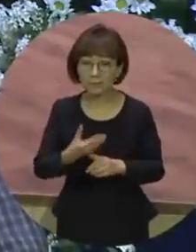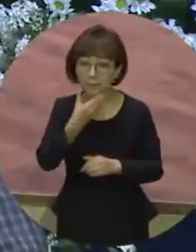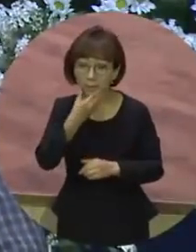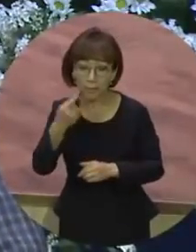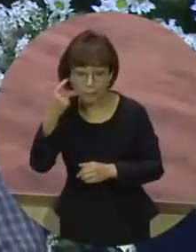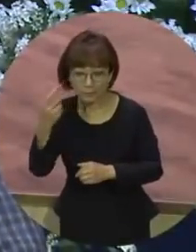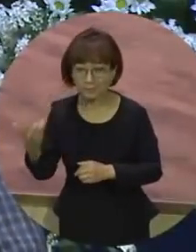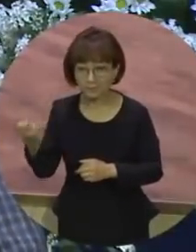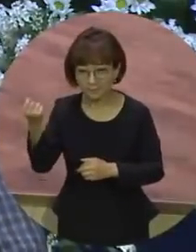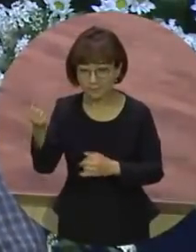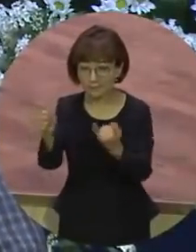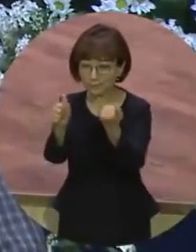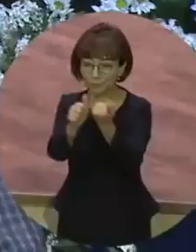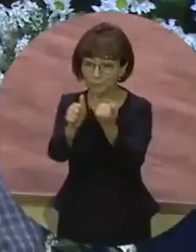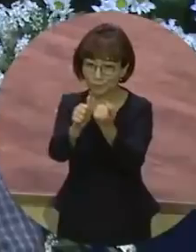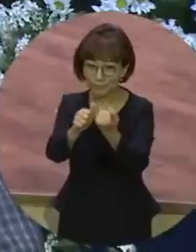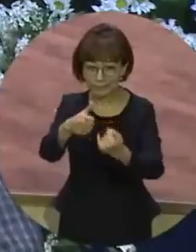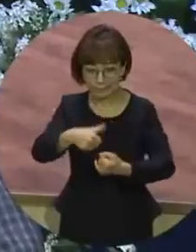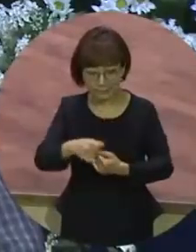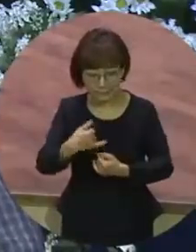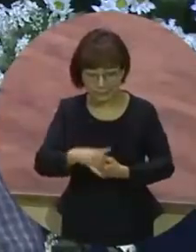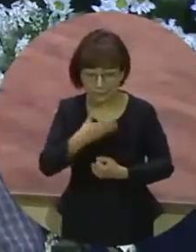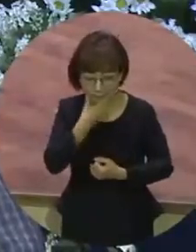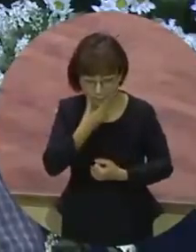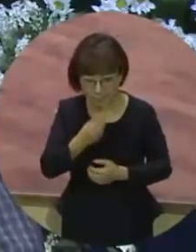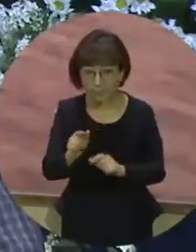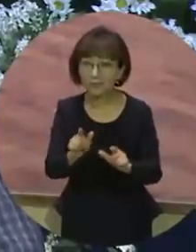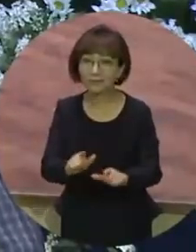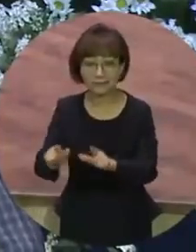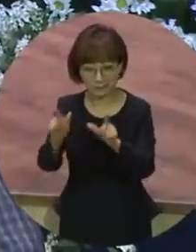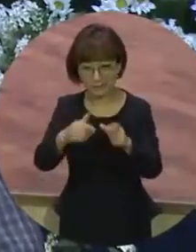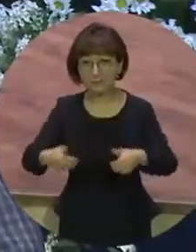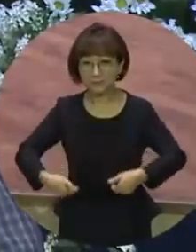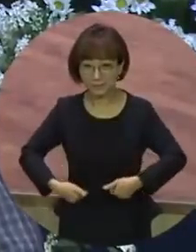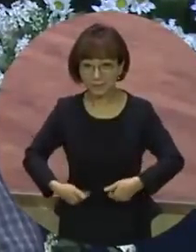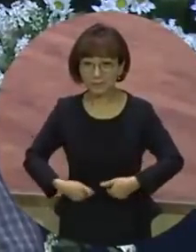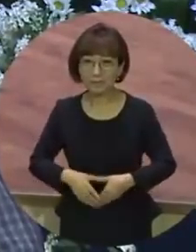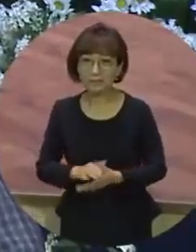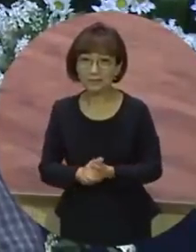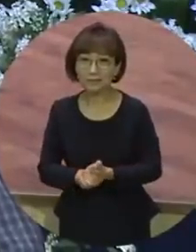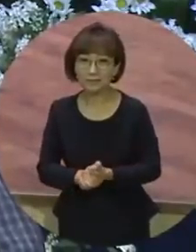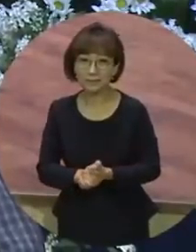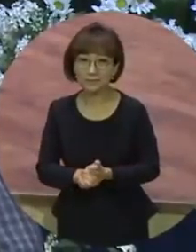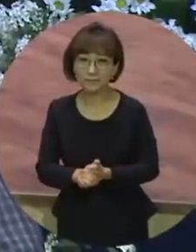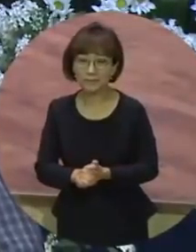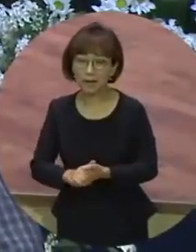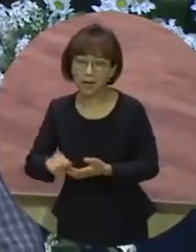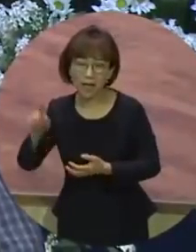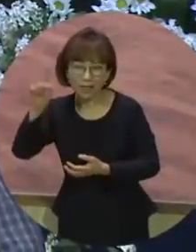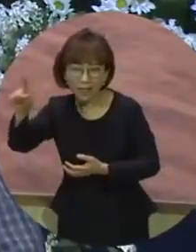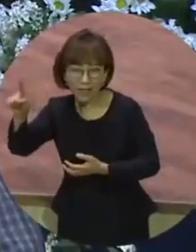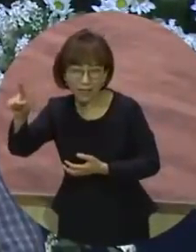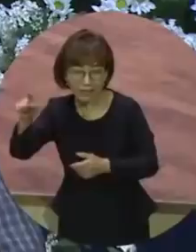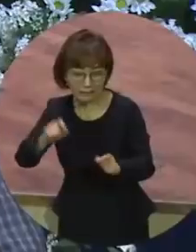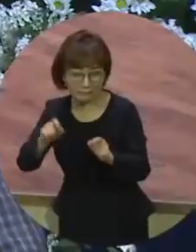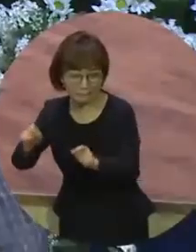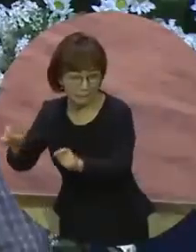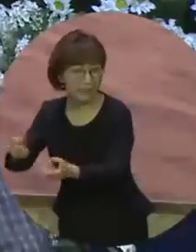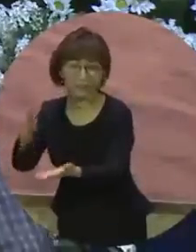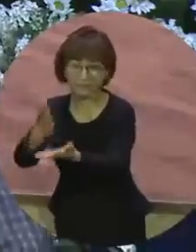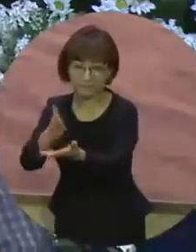자녀 간에 그런 행복을 맛보고 살아야 되는 오늘을 누려야 돼요. 아멘. 내일은 내일이고 오늘 지금 이 순간을 누려야 돼요.